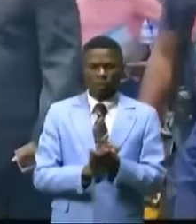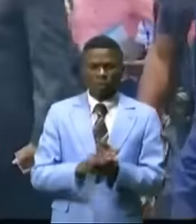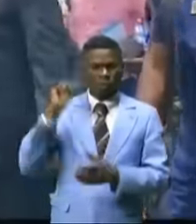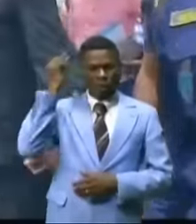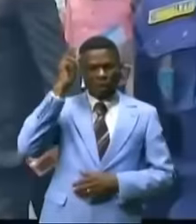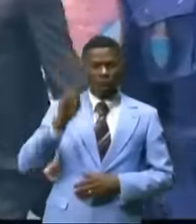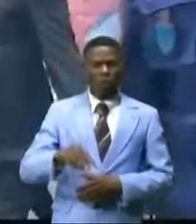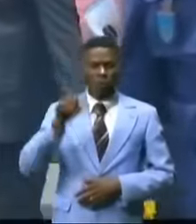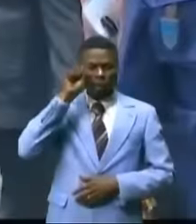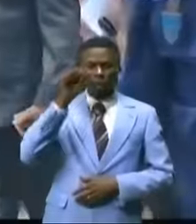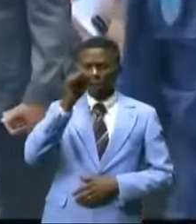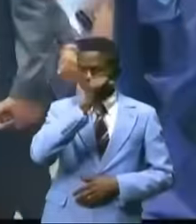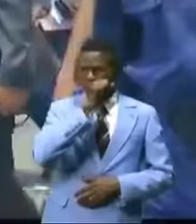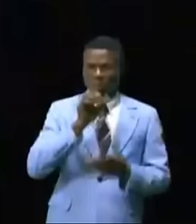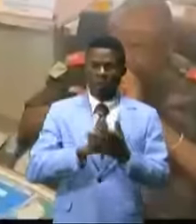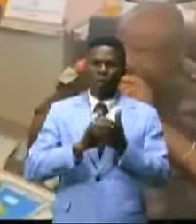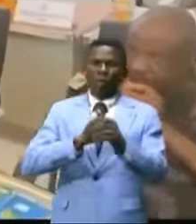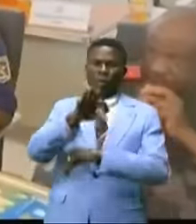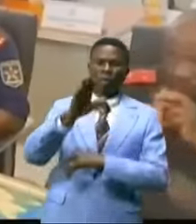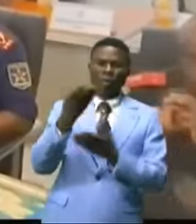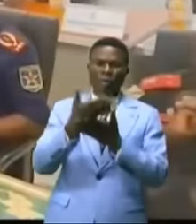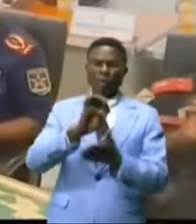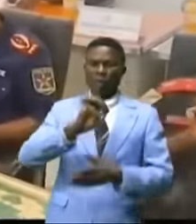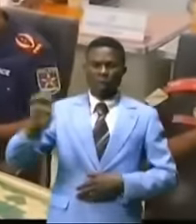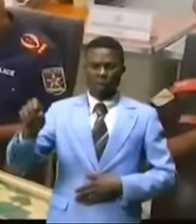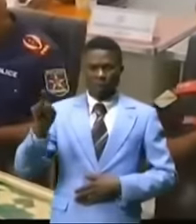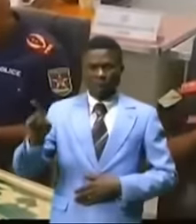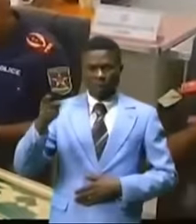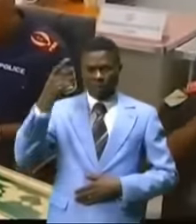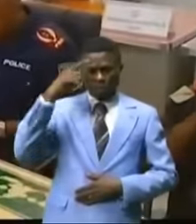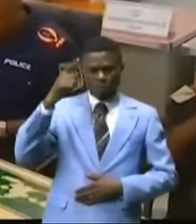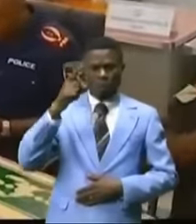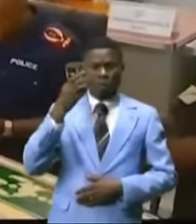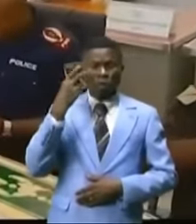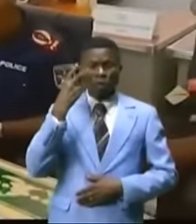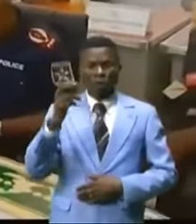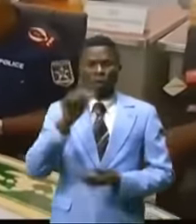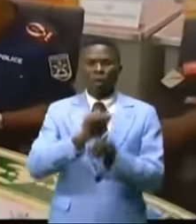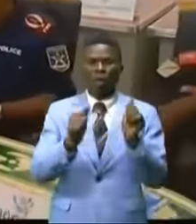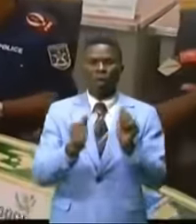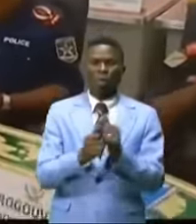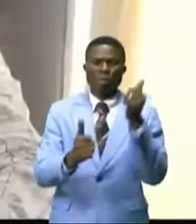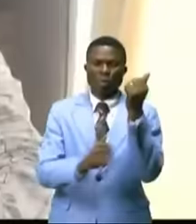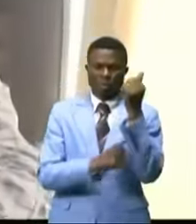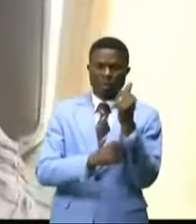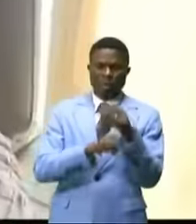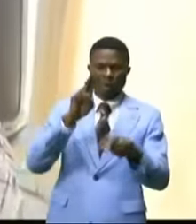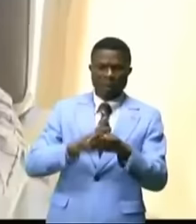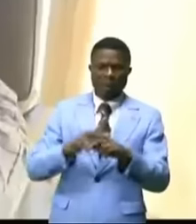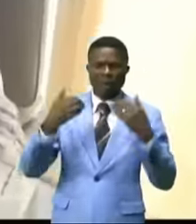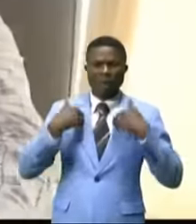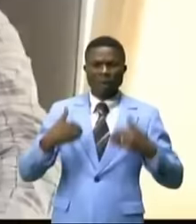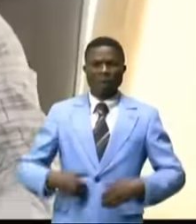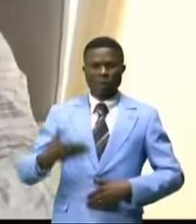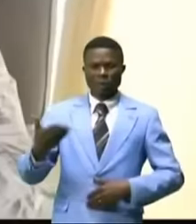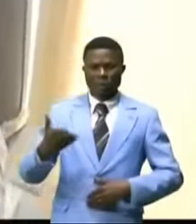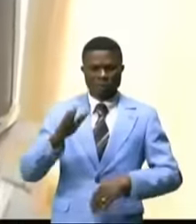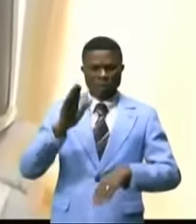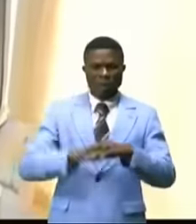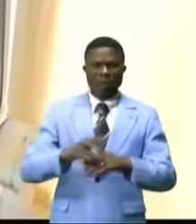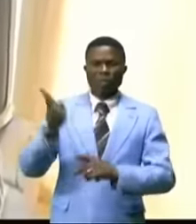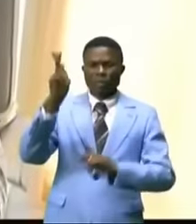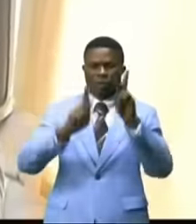Sama ont été dépêchés dans cette partie du pays pour évaluer la situation humanitaire et sanitaire que traversent